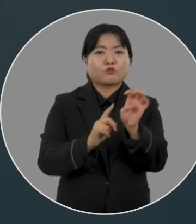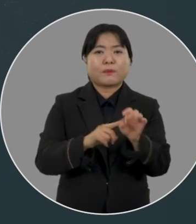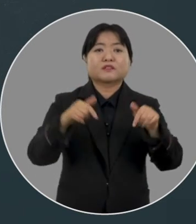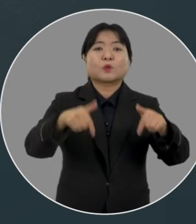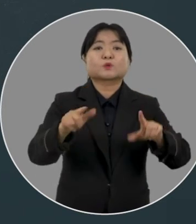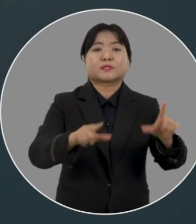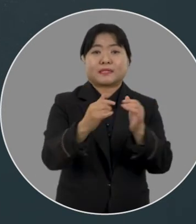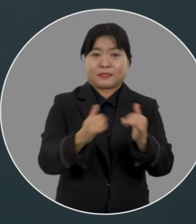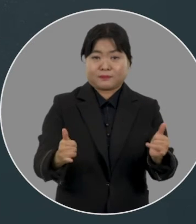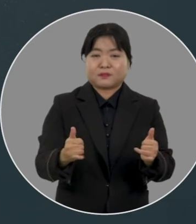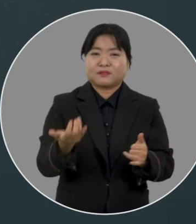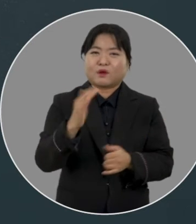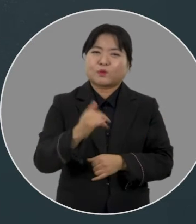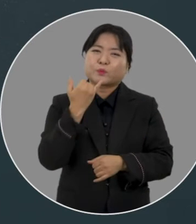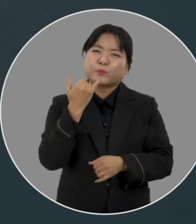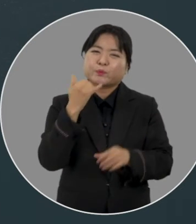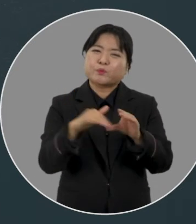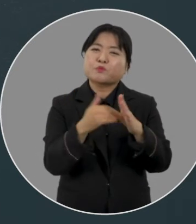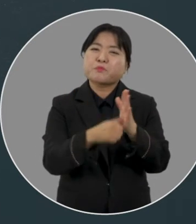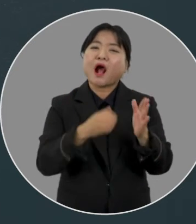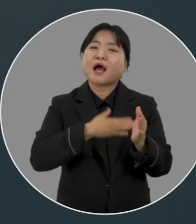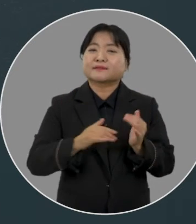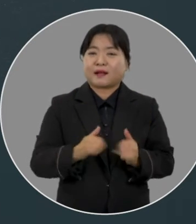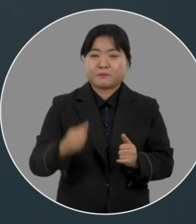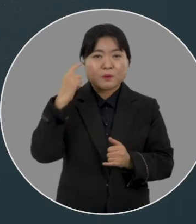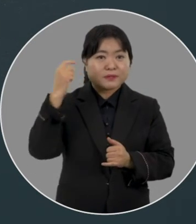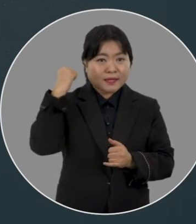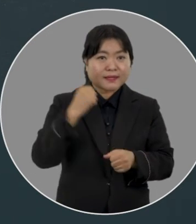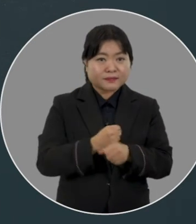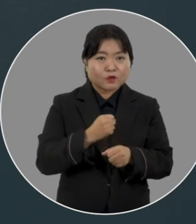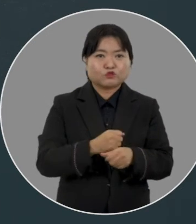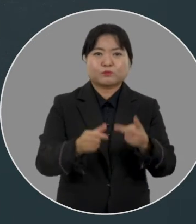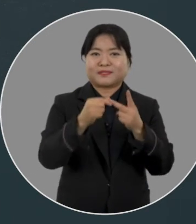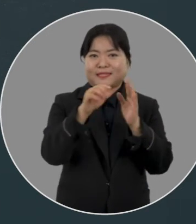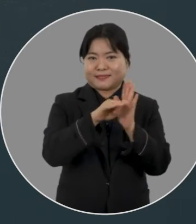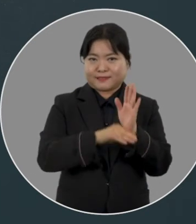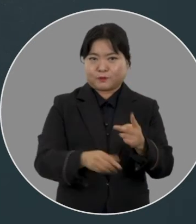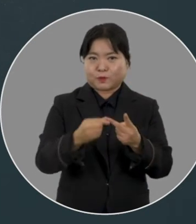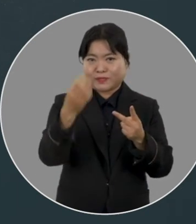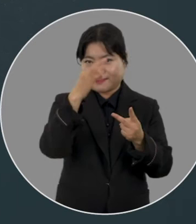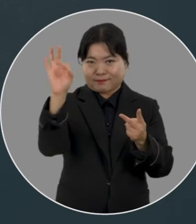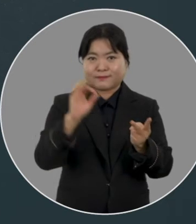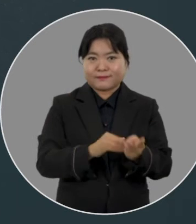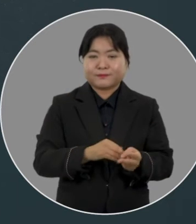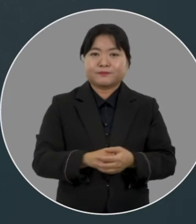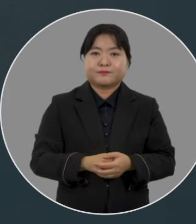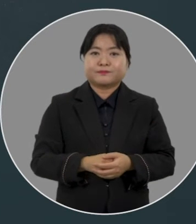사람들을 그래도 문명을 아는 사람들이다라고 생각해서 두 번째 등급으로 인정을